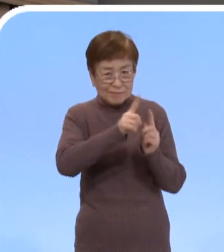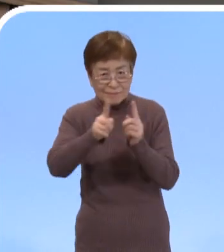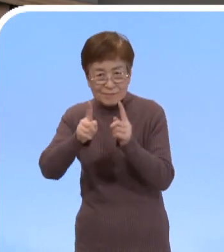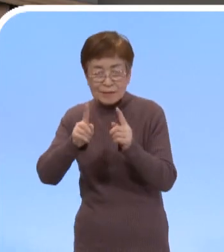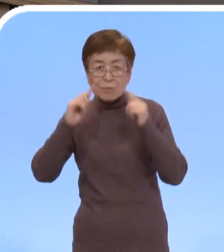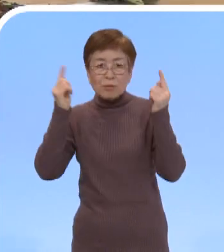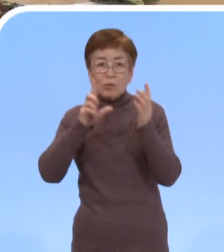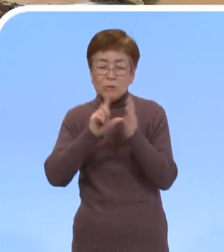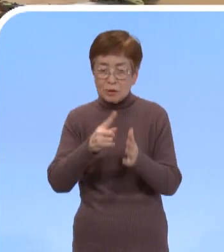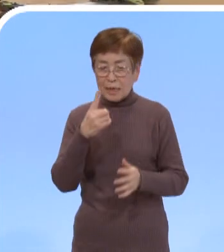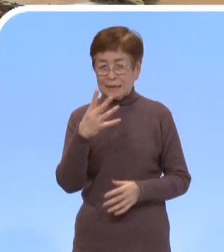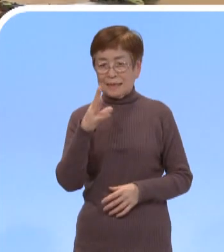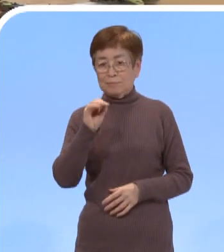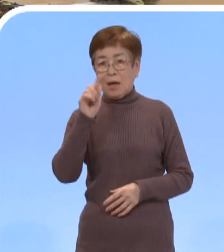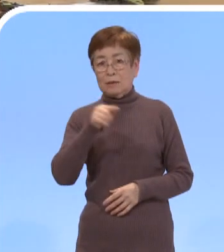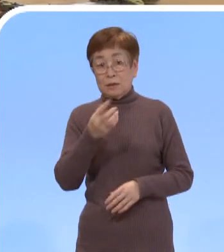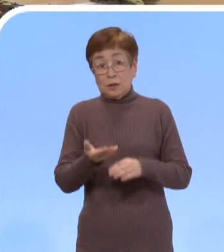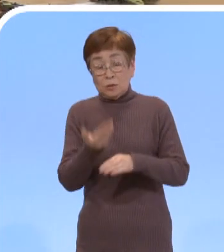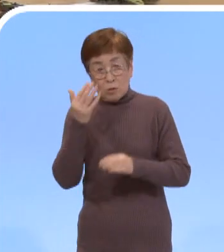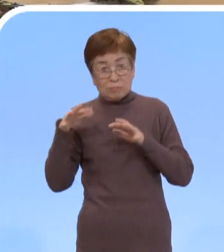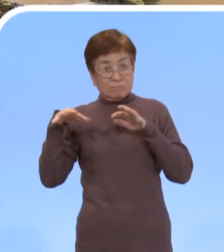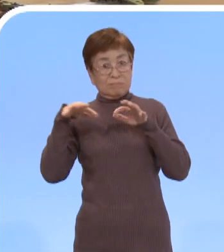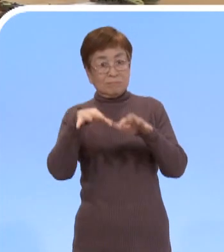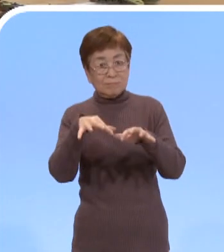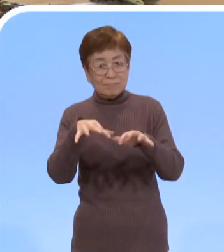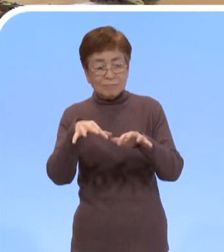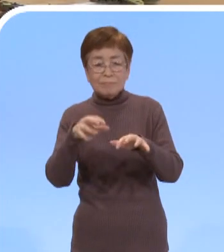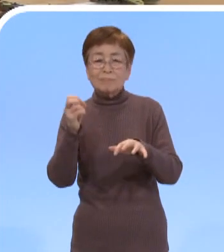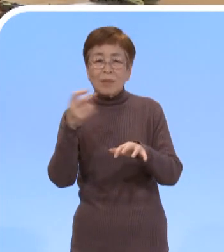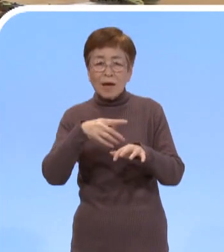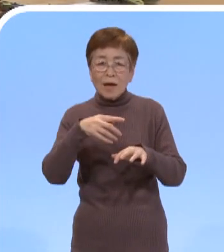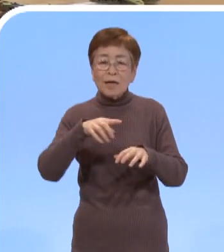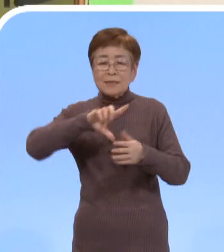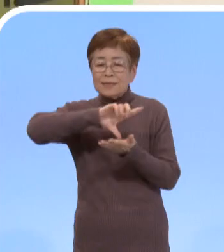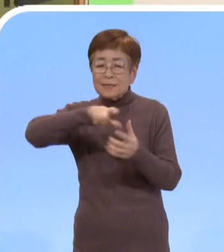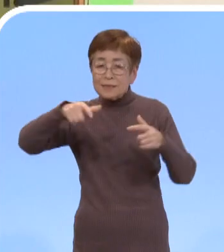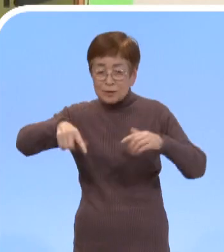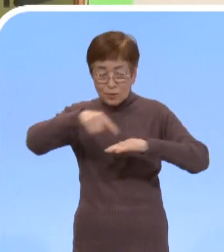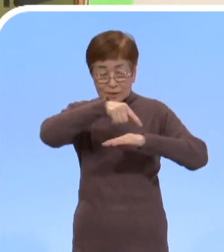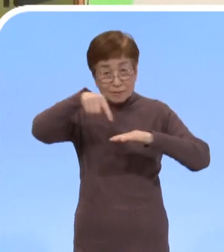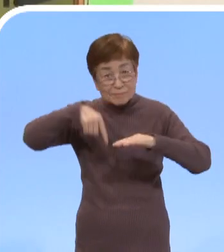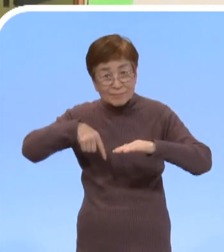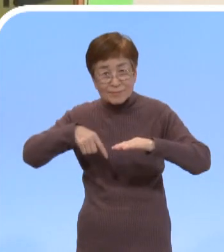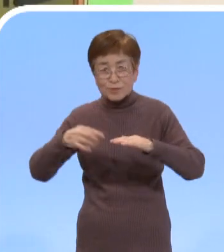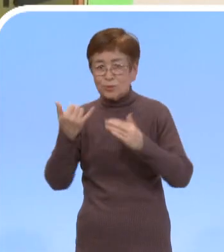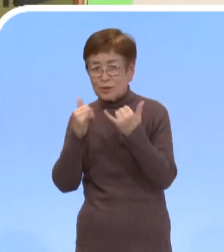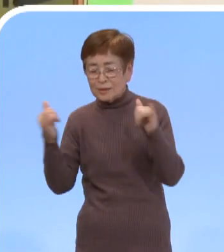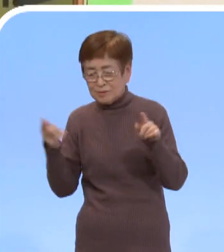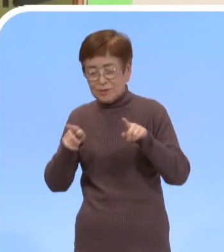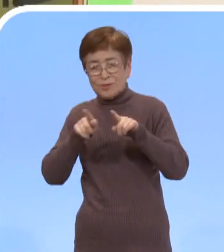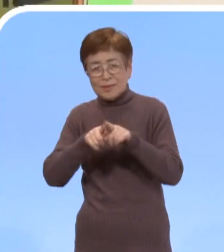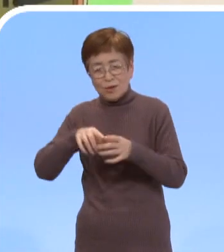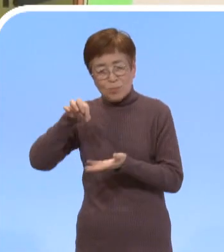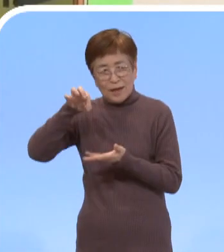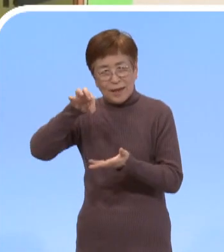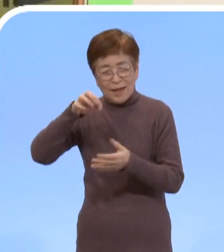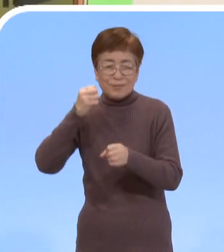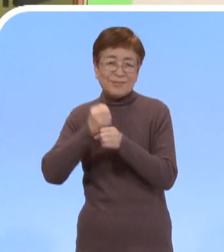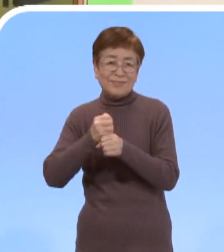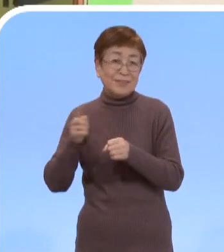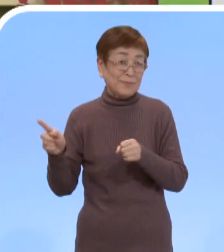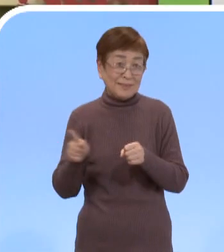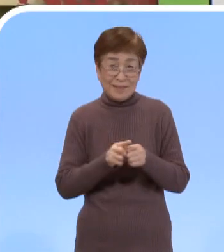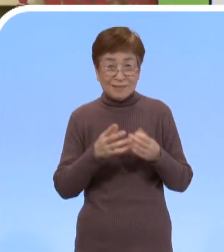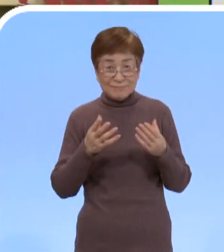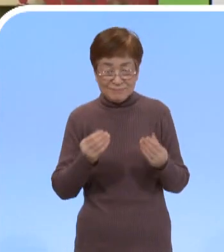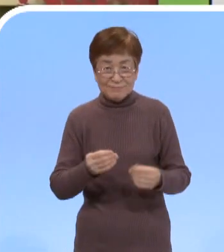さらに地元のクリエイターとコラボして 西宮に特化したお土産の開発も行